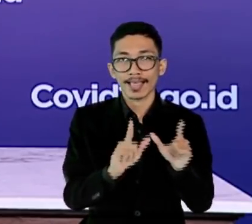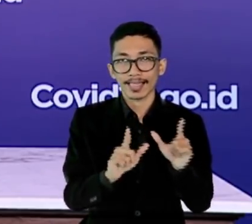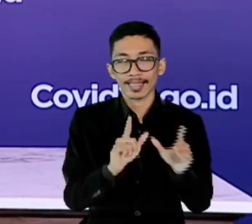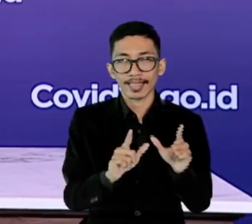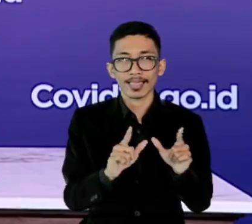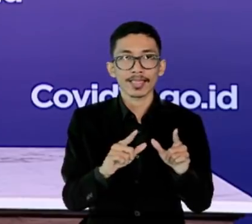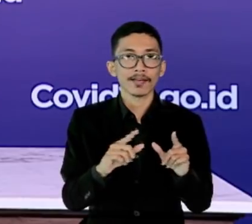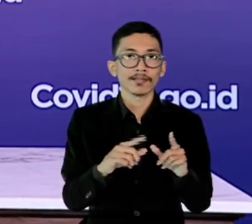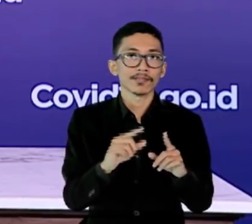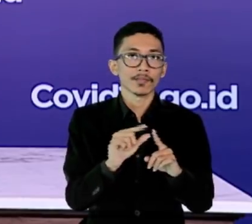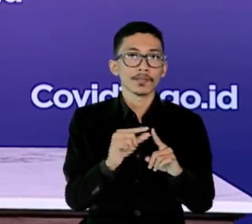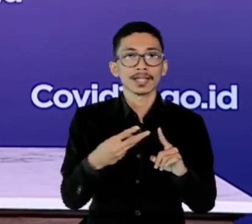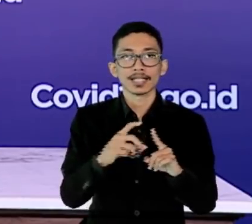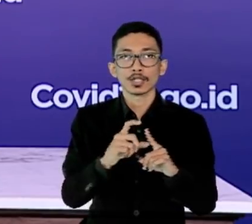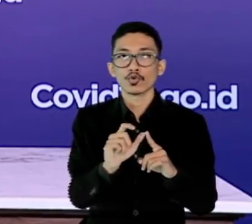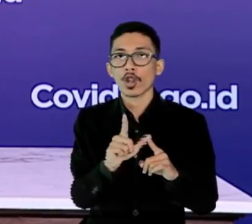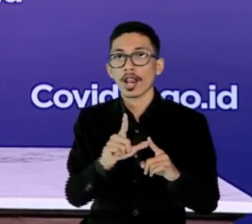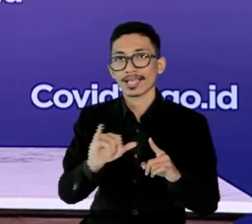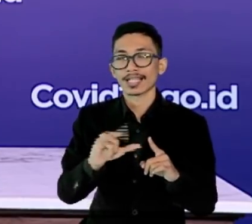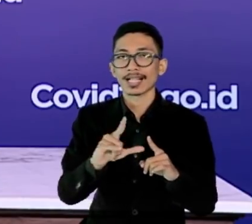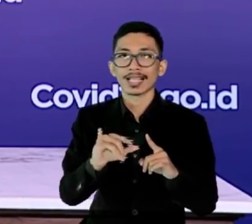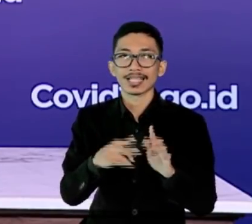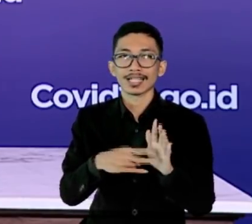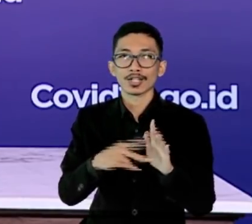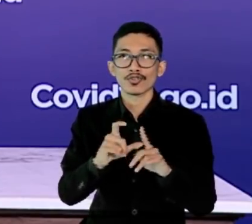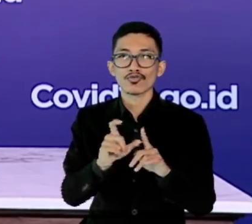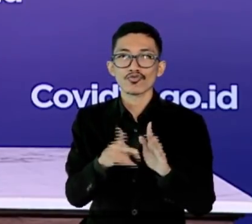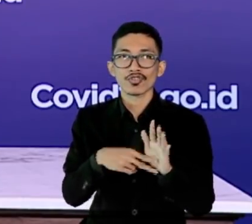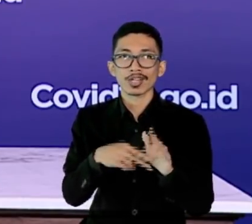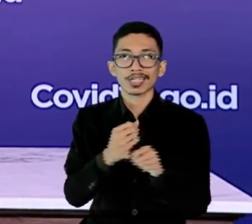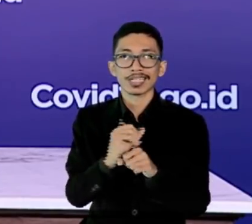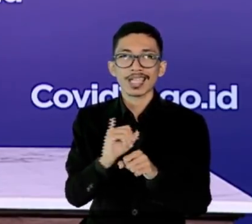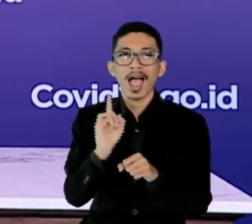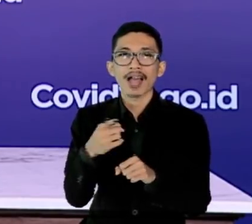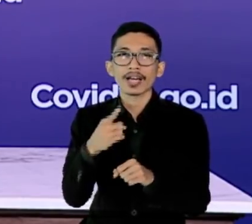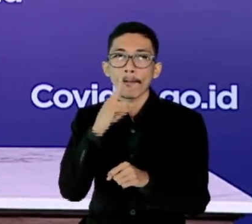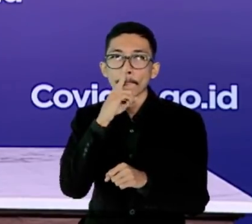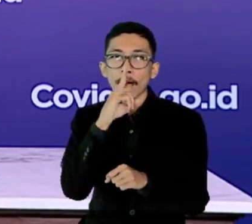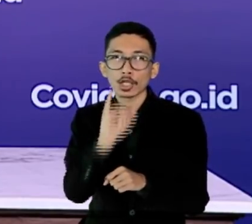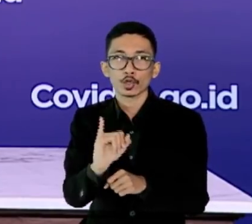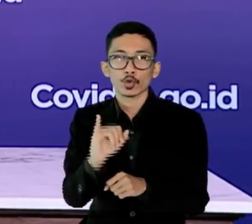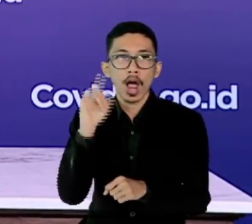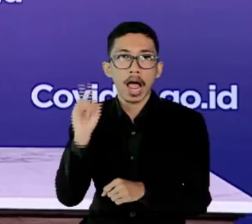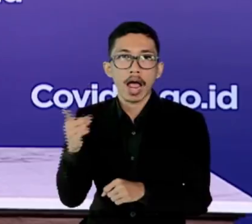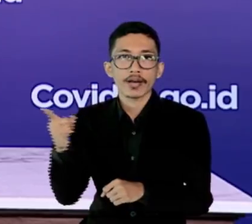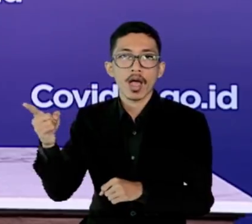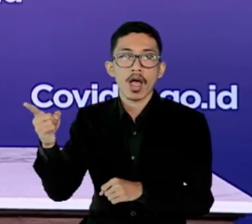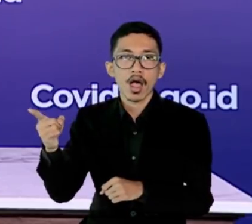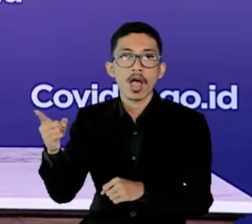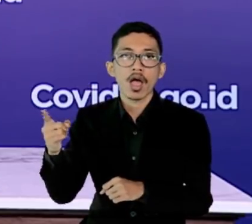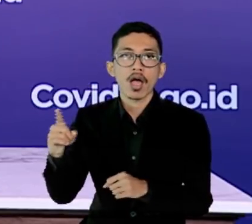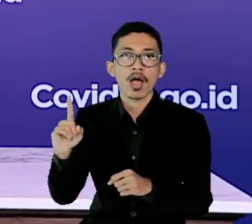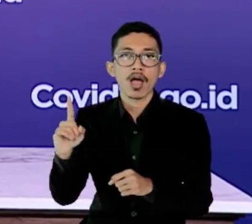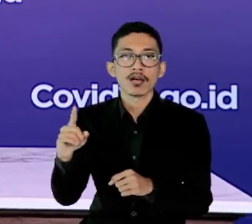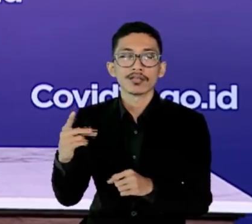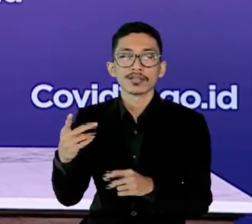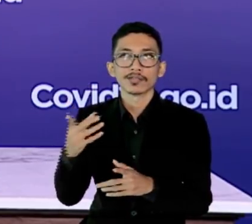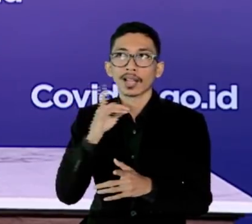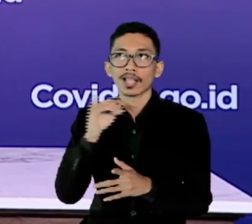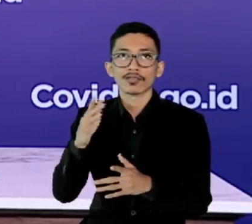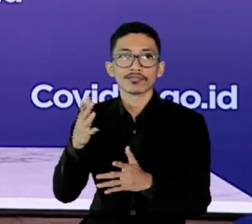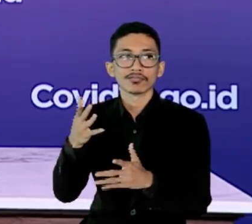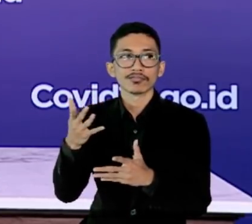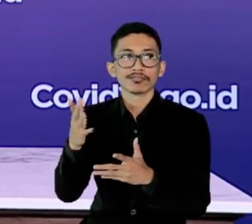pedulilindungia.com adalah situs palsu dan bukan situs yang digunakan oleh pemerintah untuk melakukan penanganan